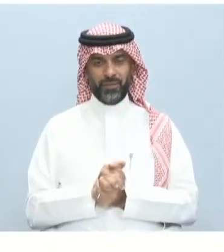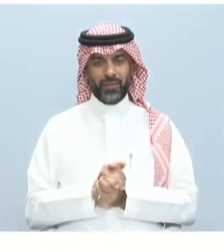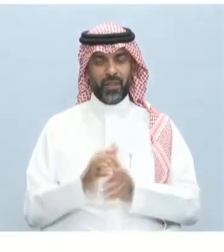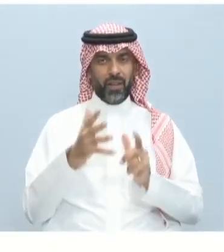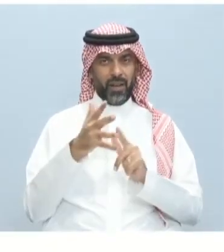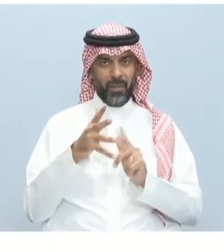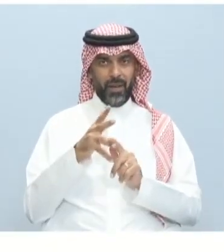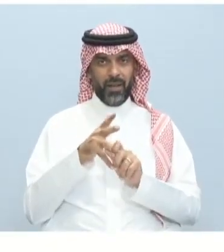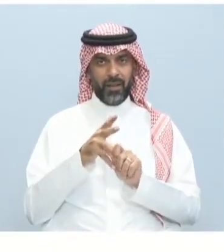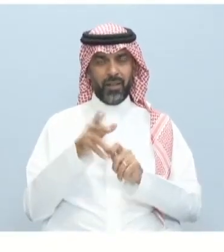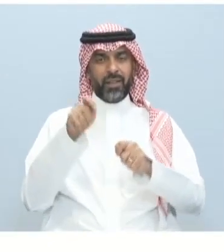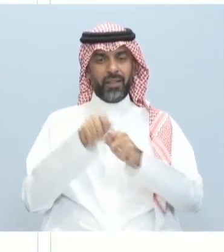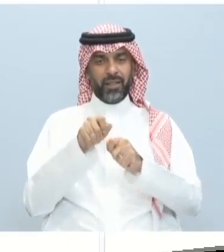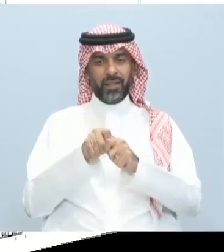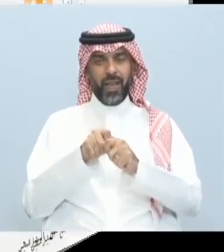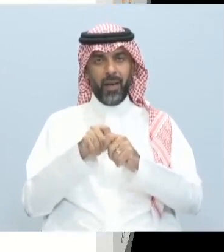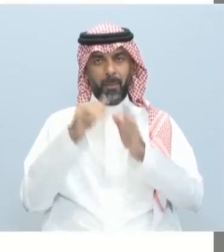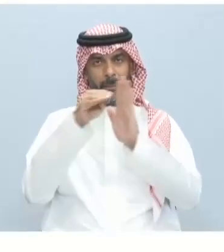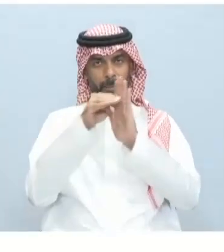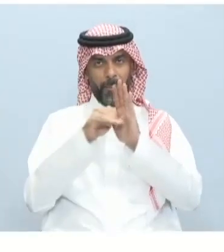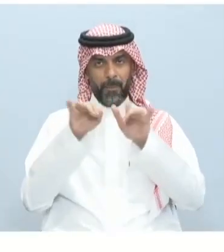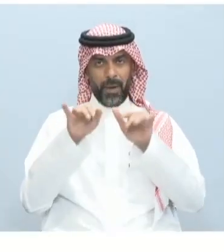إنشاء المقطع البرمجي.